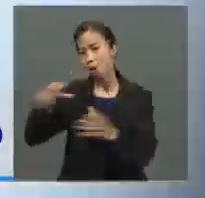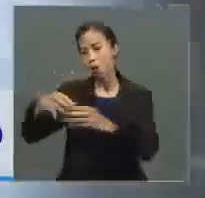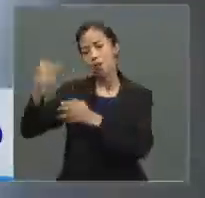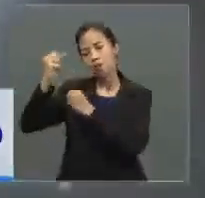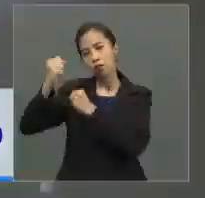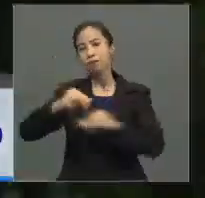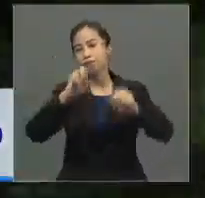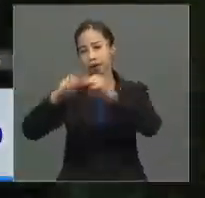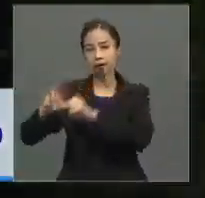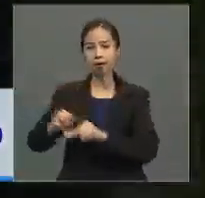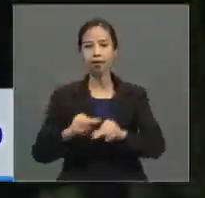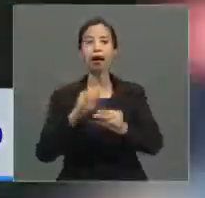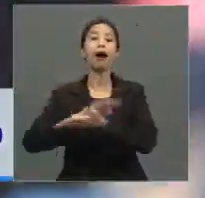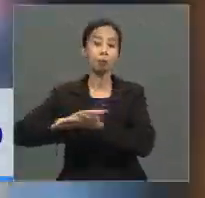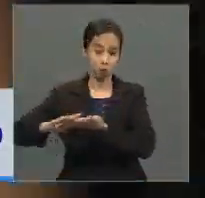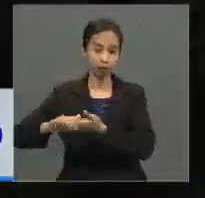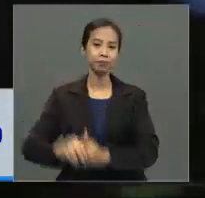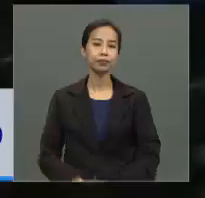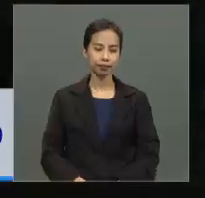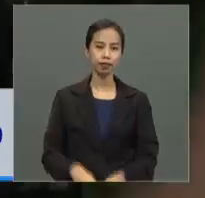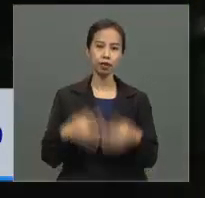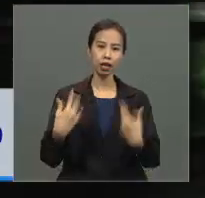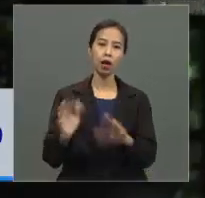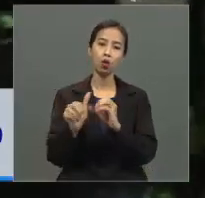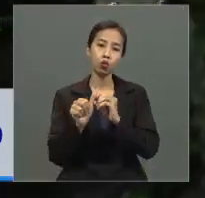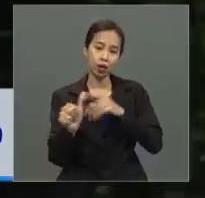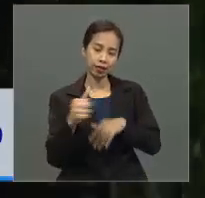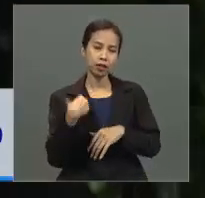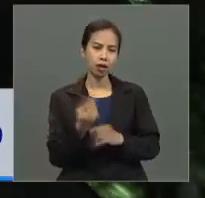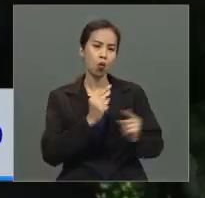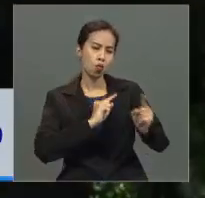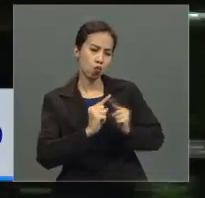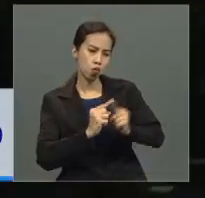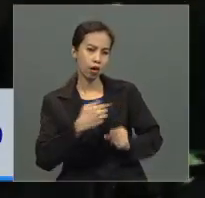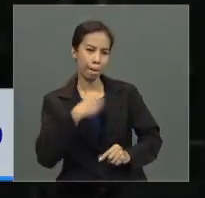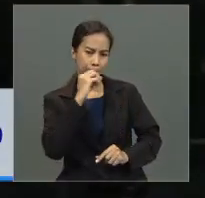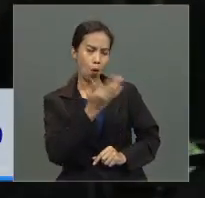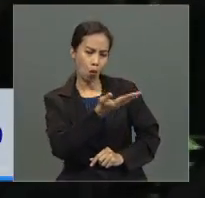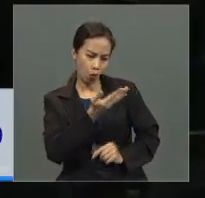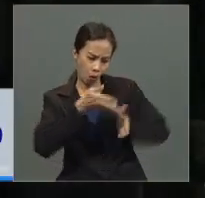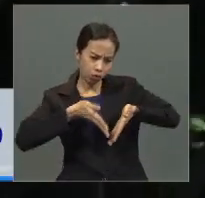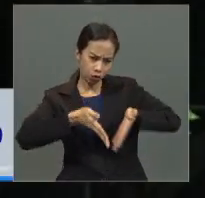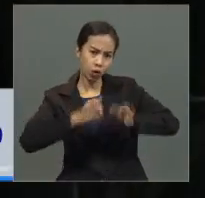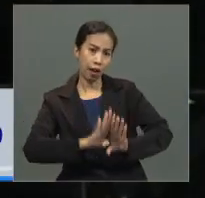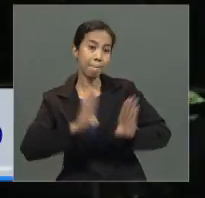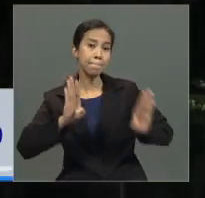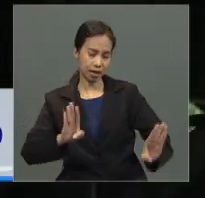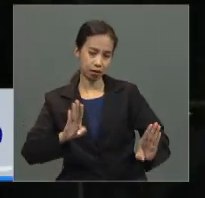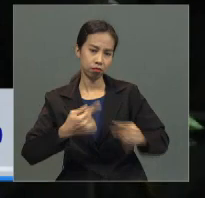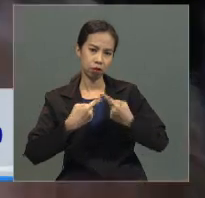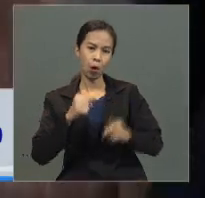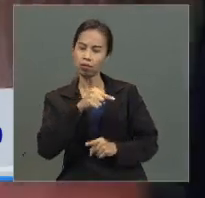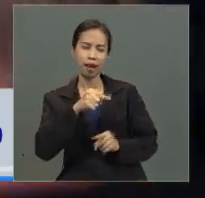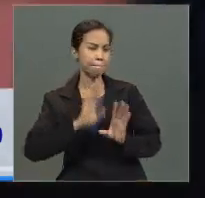ค่ะแต่ทั้งนี้จะนำพยายามจะระจาขอให้เจ้าหน้าที่เปิดทางแต่สุดท้ายไม่เป็นผลสำเร็จ